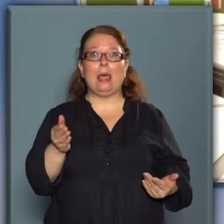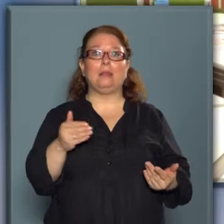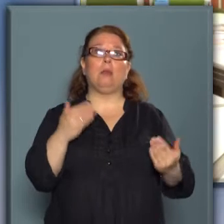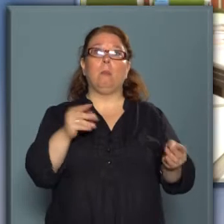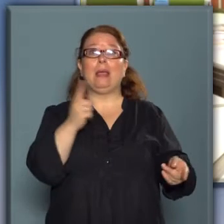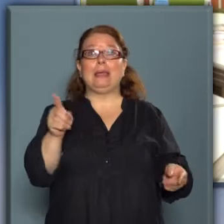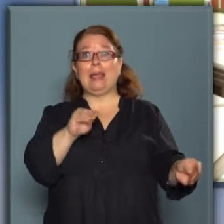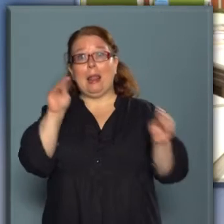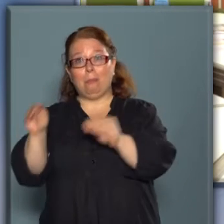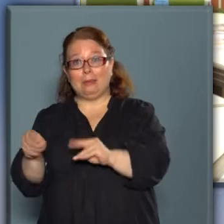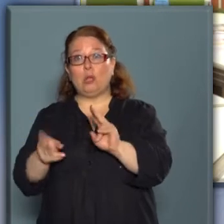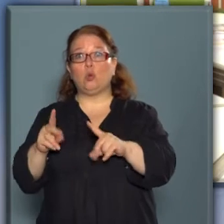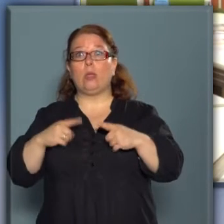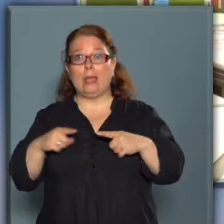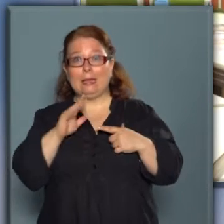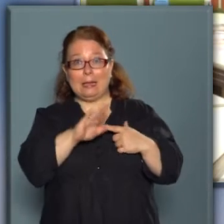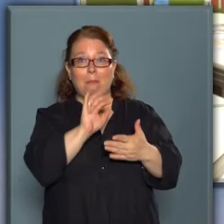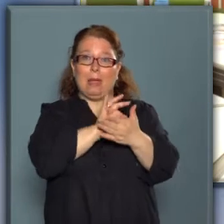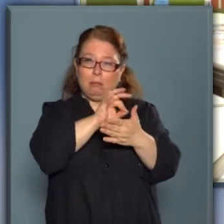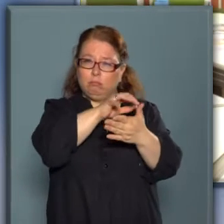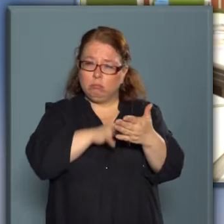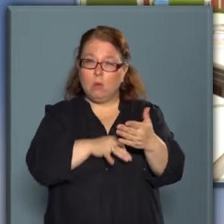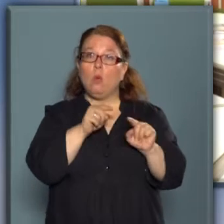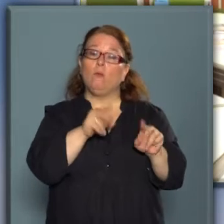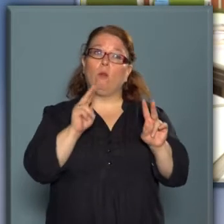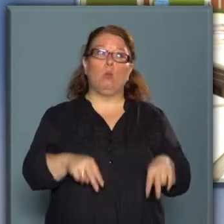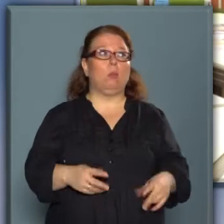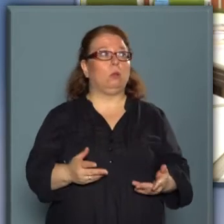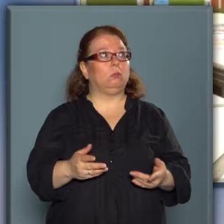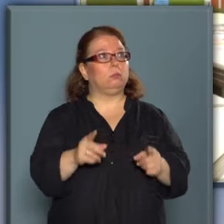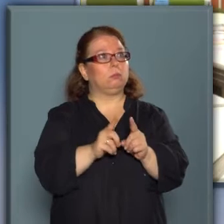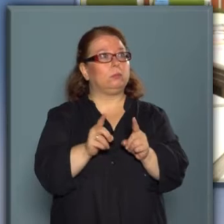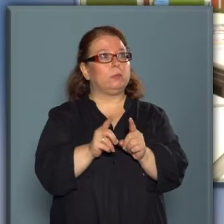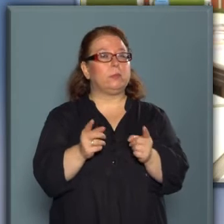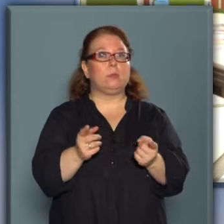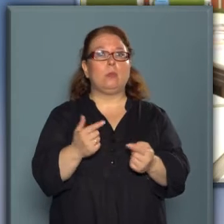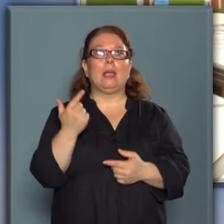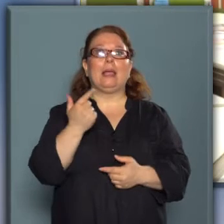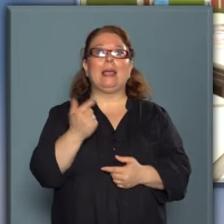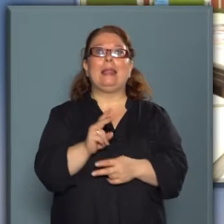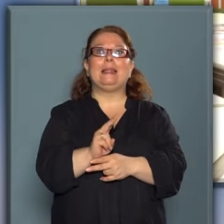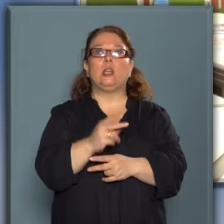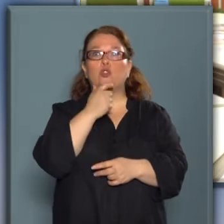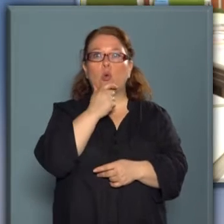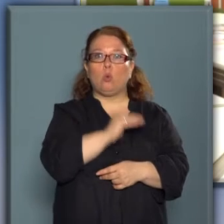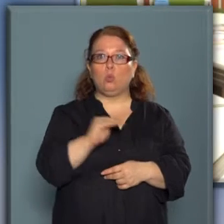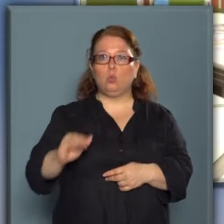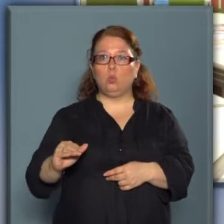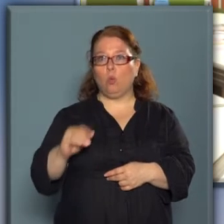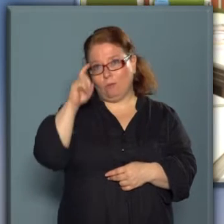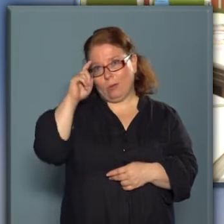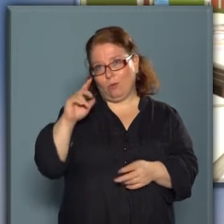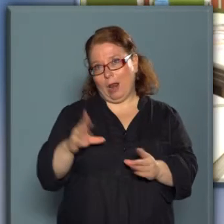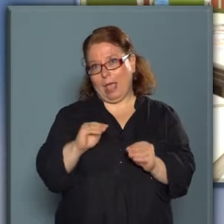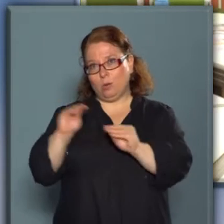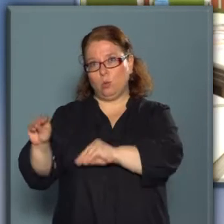a kitelepítésről, hogy élték át. Ő tulajdonképpen két kiskorú fiával lett kitelepítve,